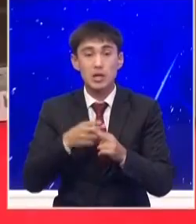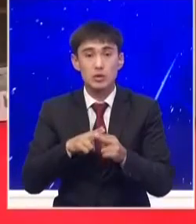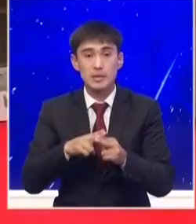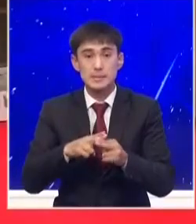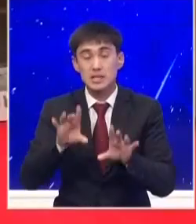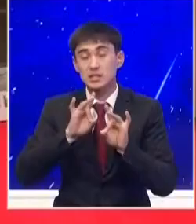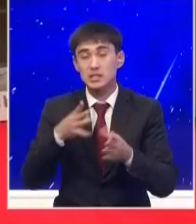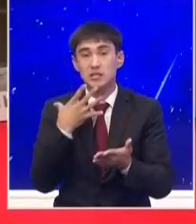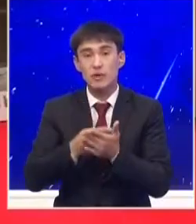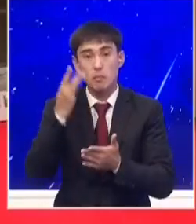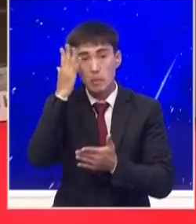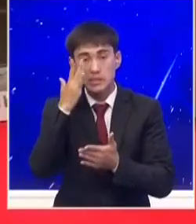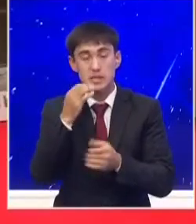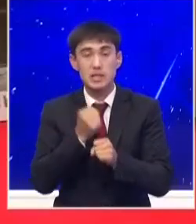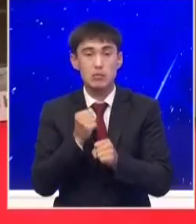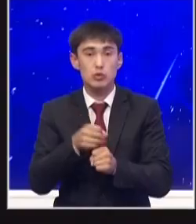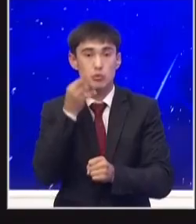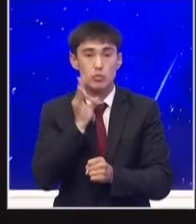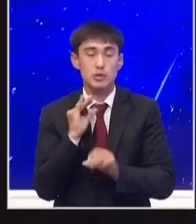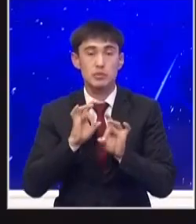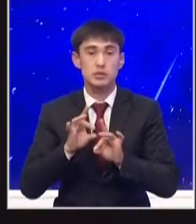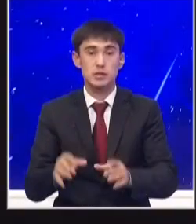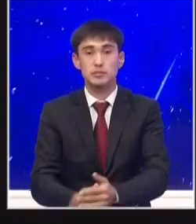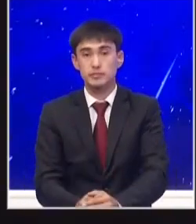и поделились своими мыслями и наработками.